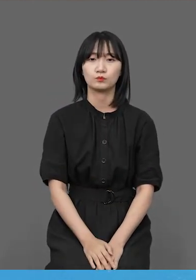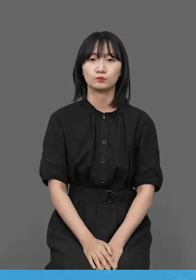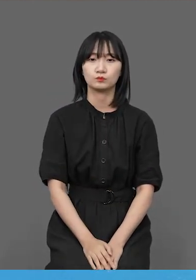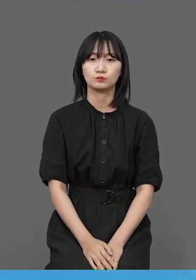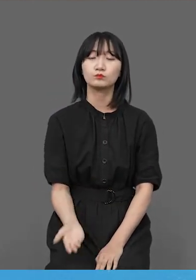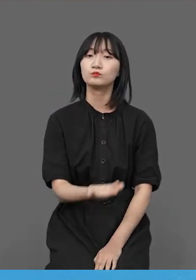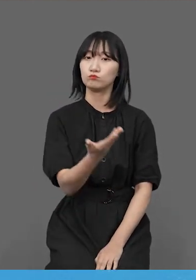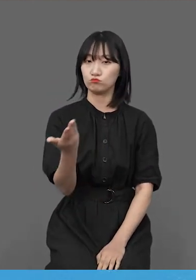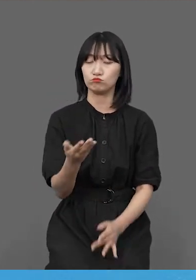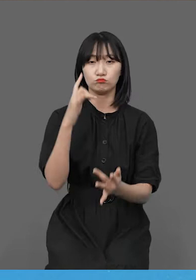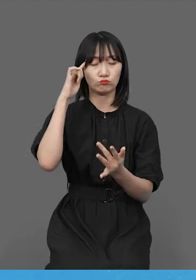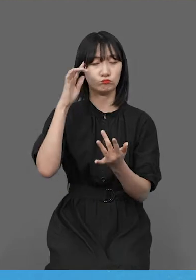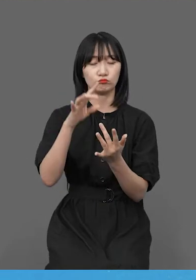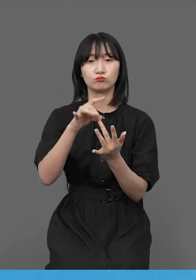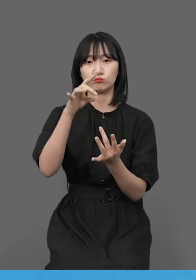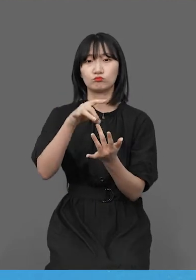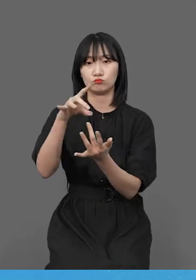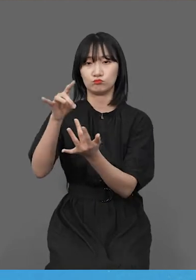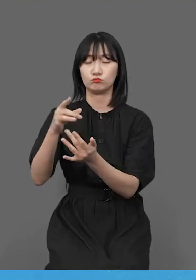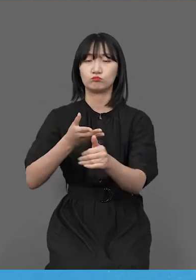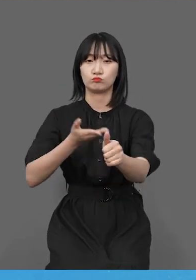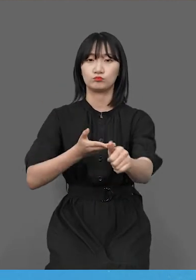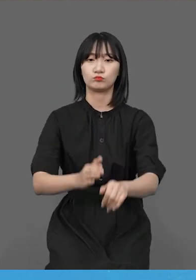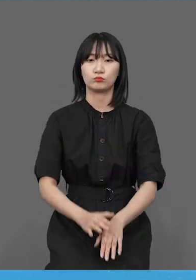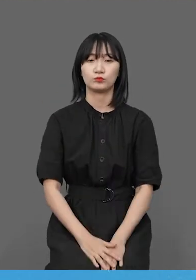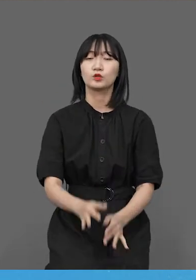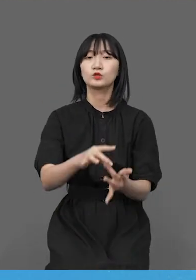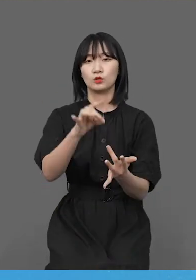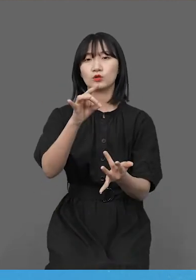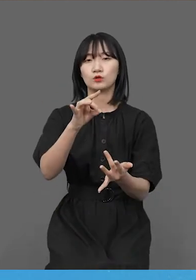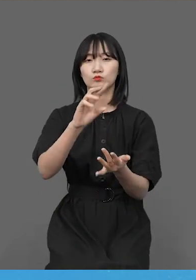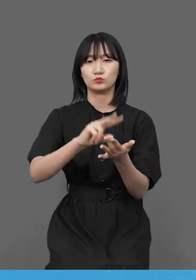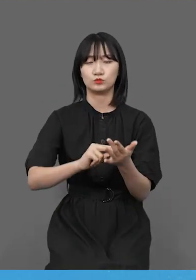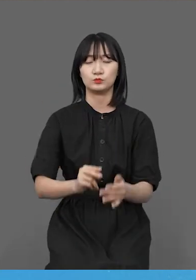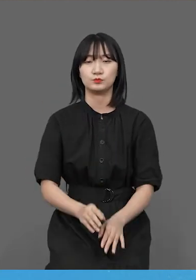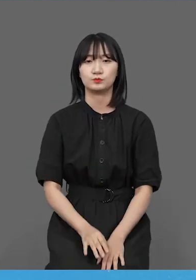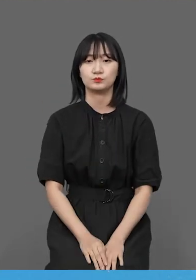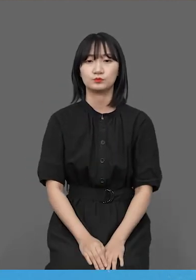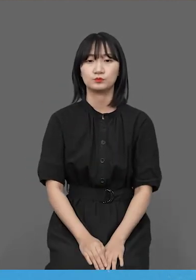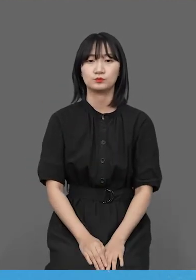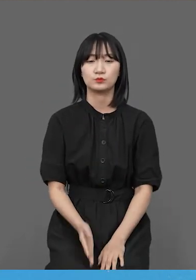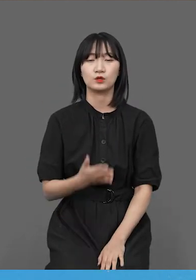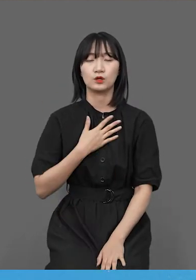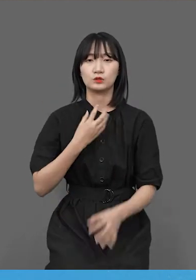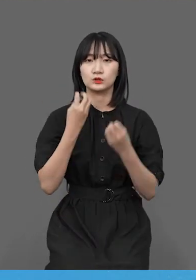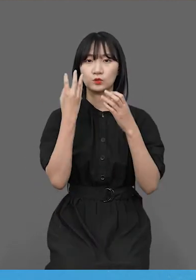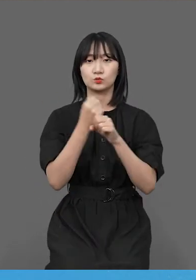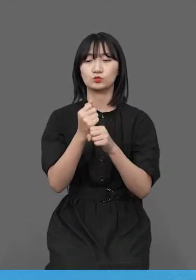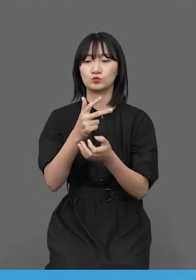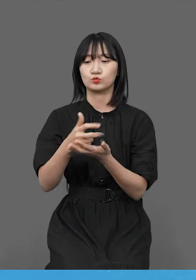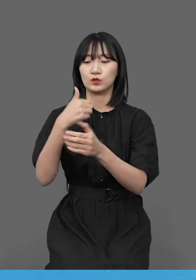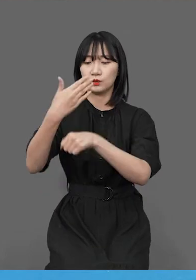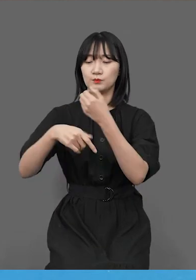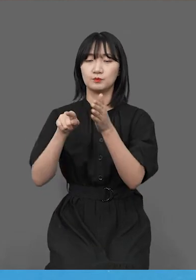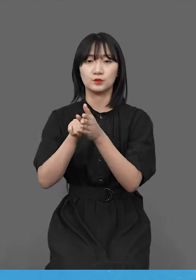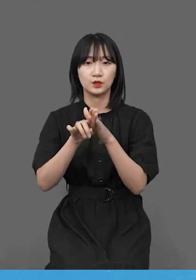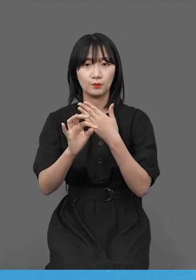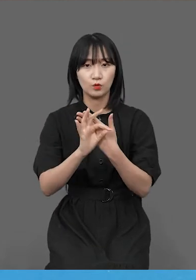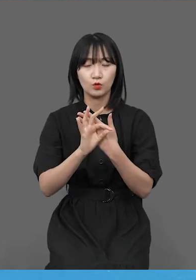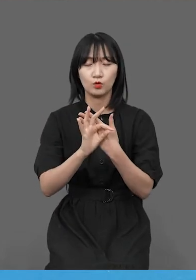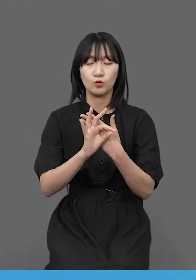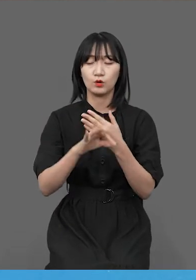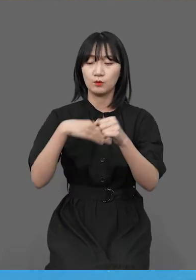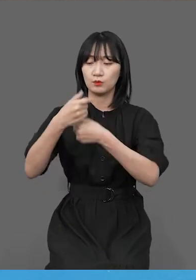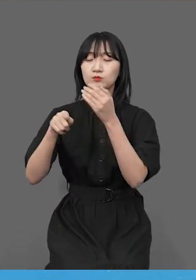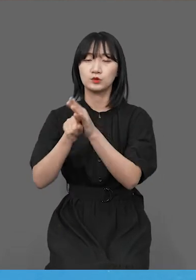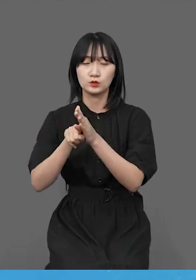그건 여러분이 선택하시면 되겠습니다. 그건 선택의 문제입니다. 내가 창조주 하나님을 믿는 사람이라면 유신론자가